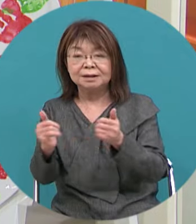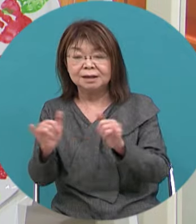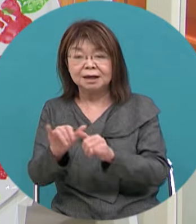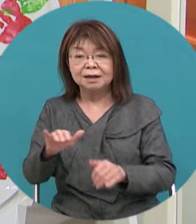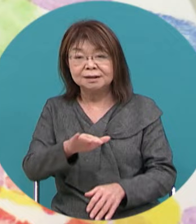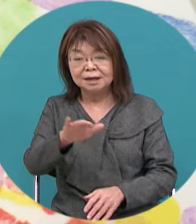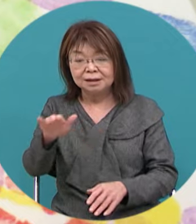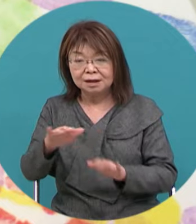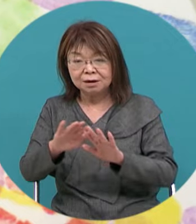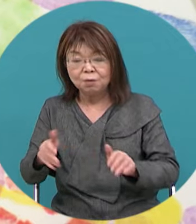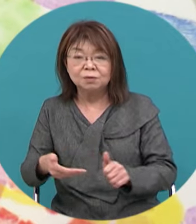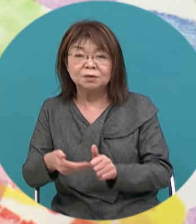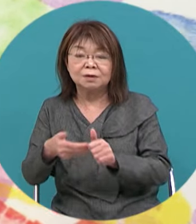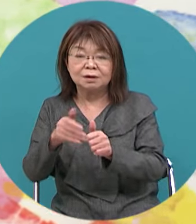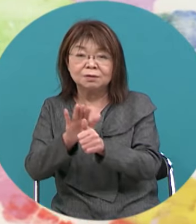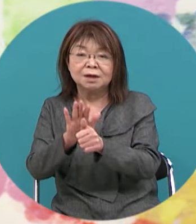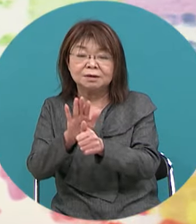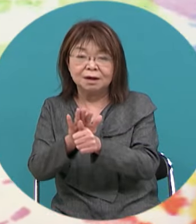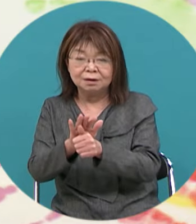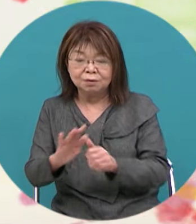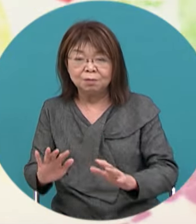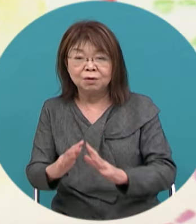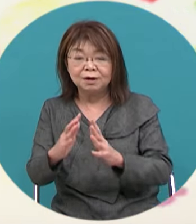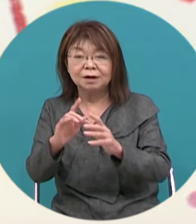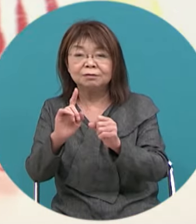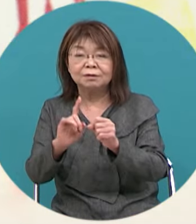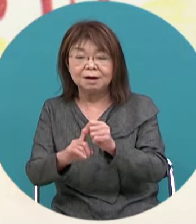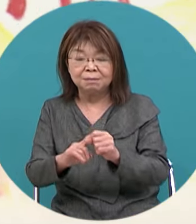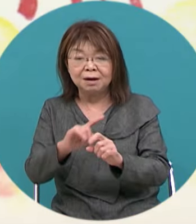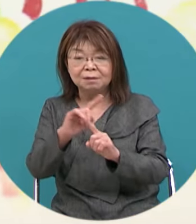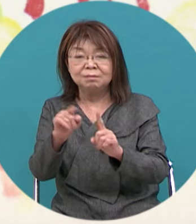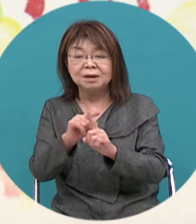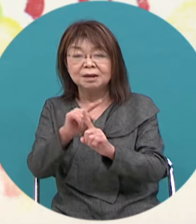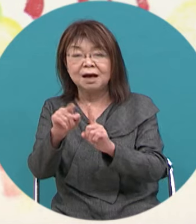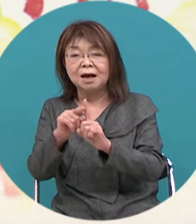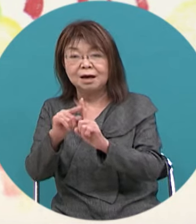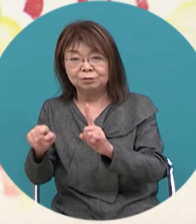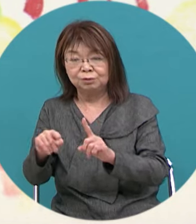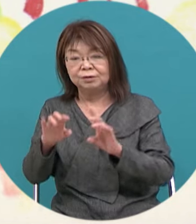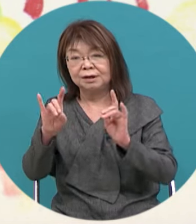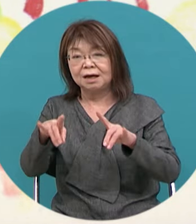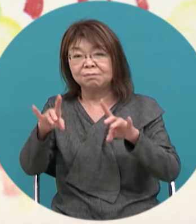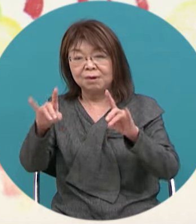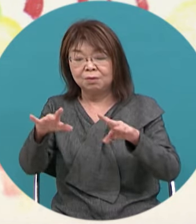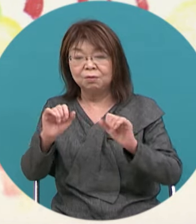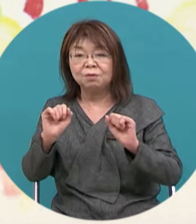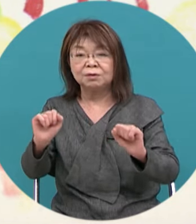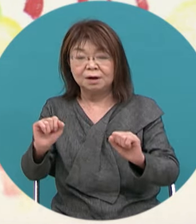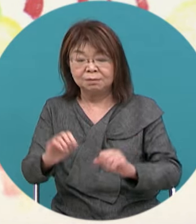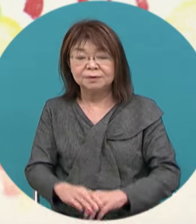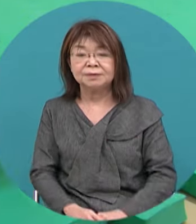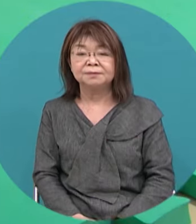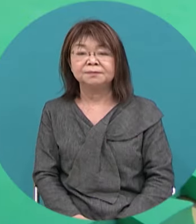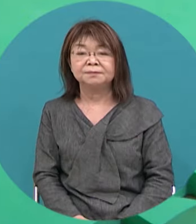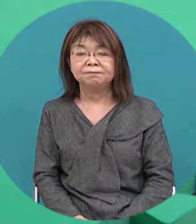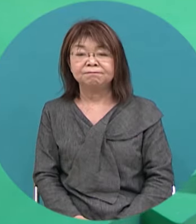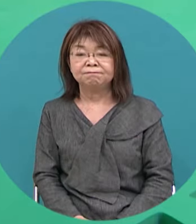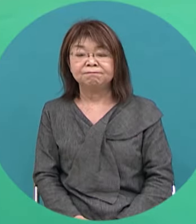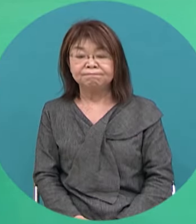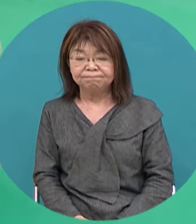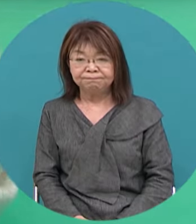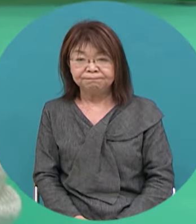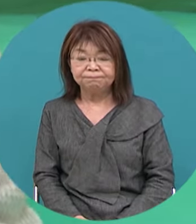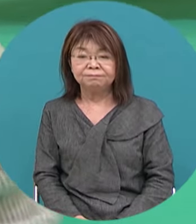会全体で子育てを支える機運を高めるため、 PR やキャンペーン などを行います。そ